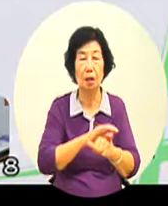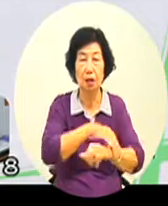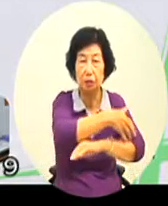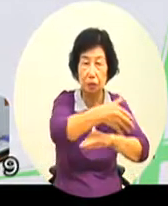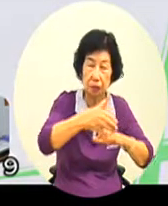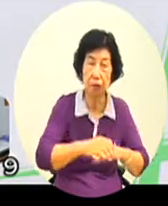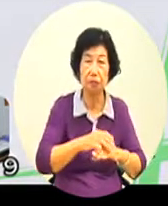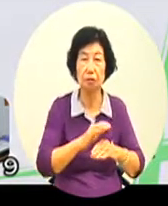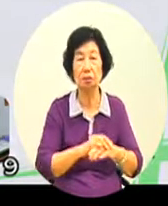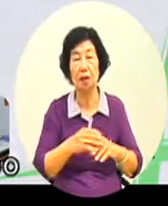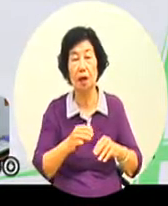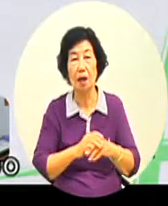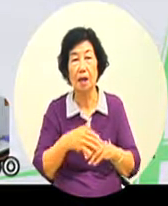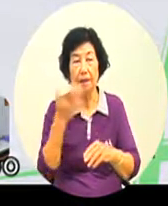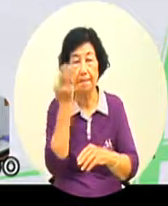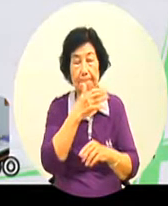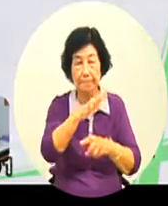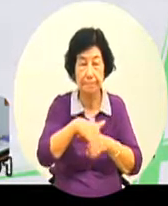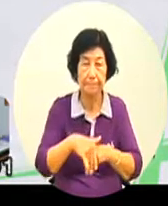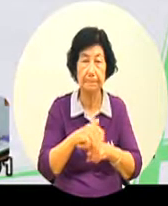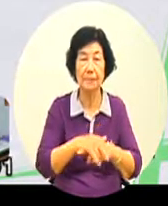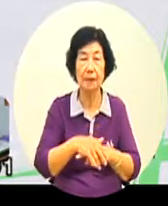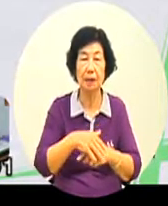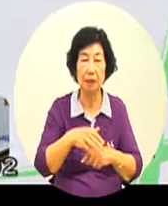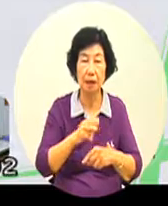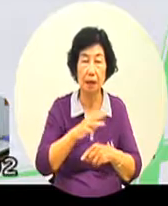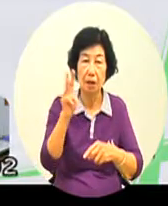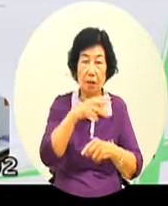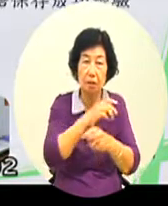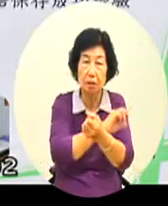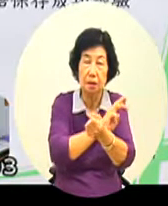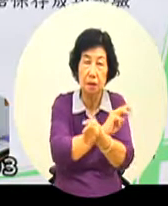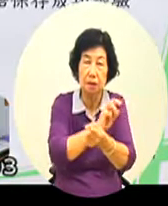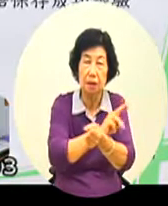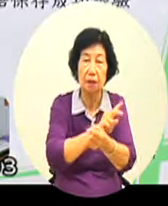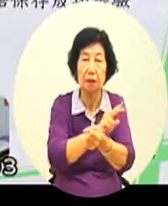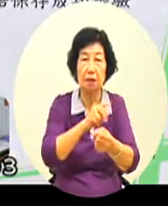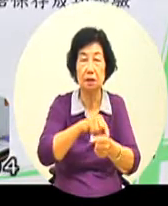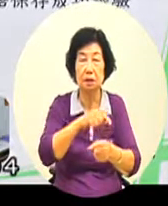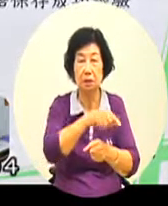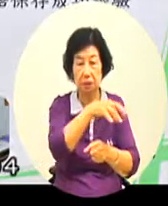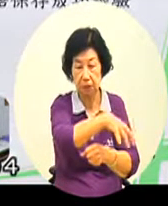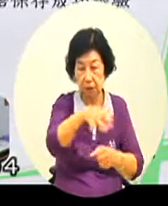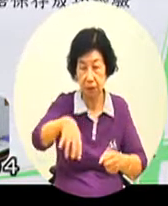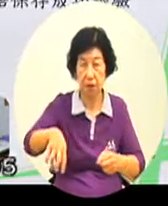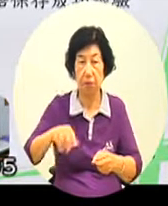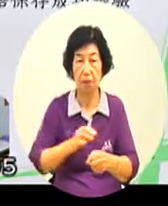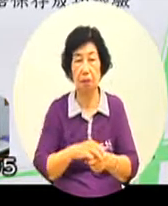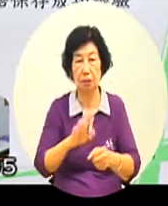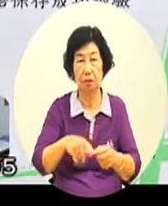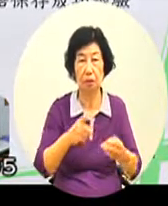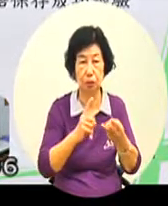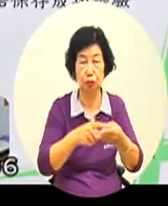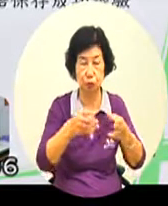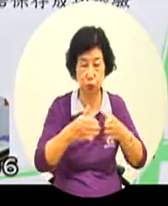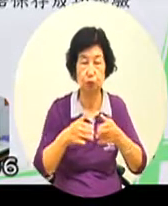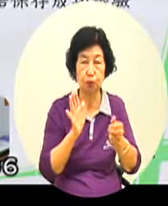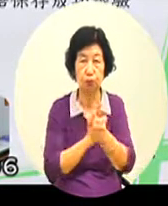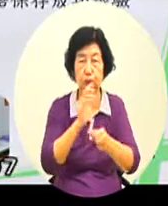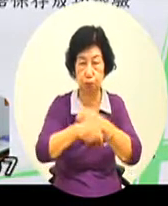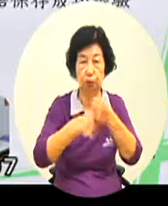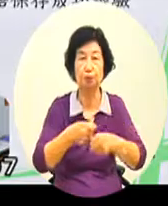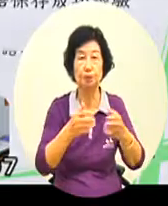浓、山林、六龟地区，我们以沉浸式教学来作为最主要的政策的推动哈。